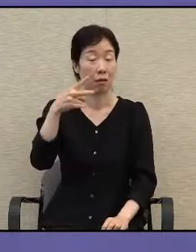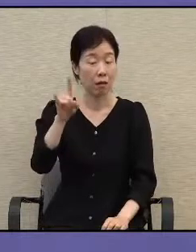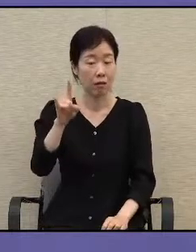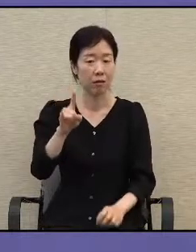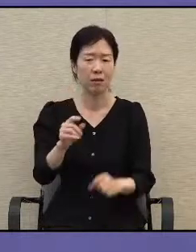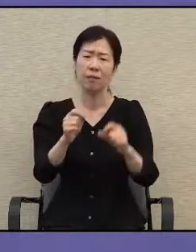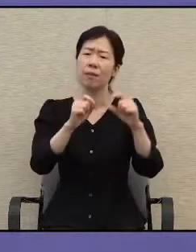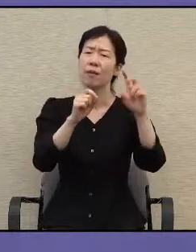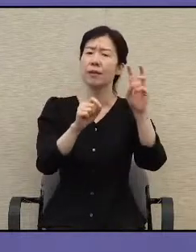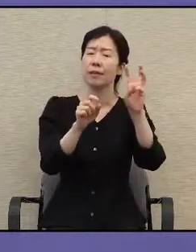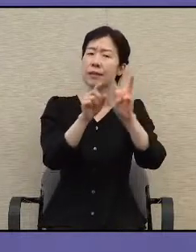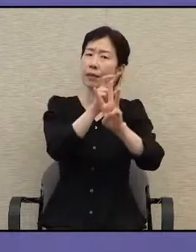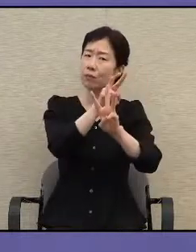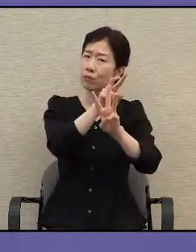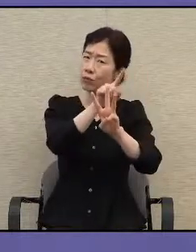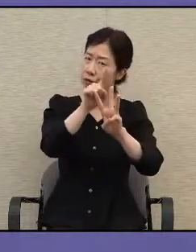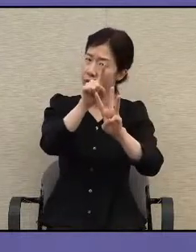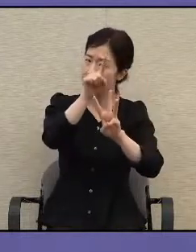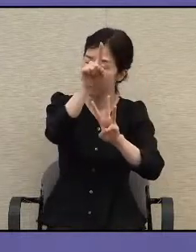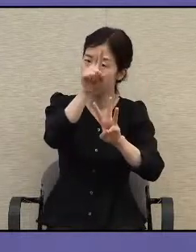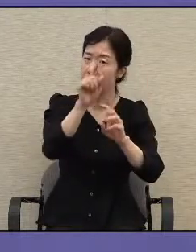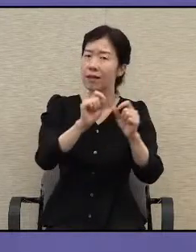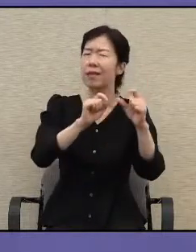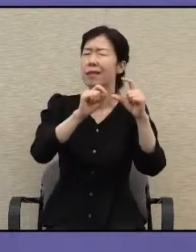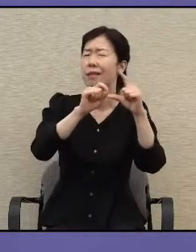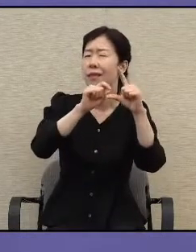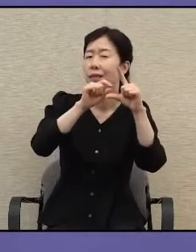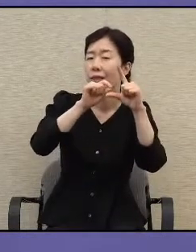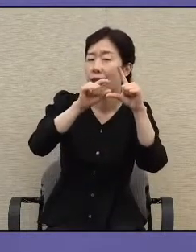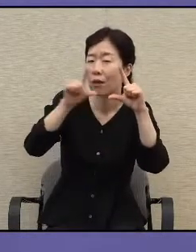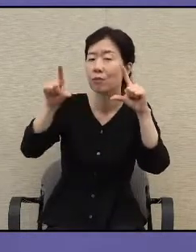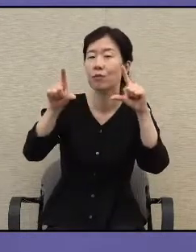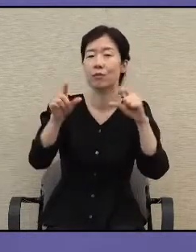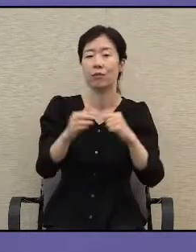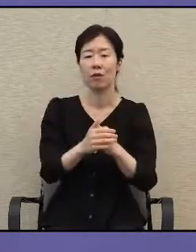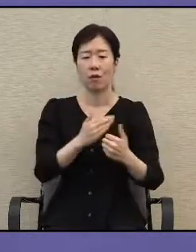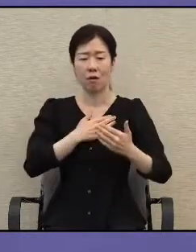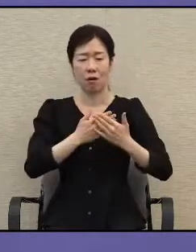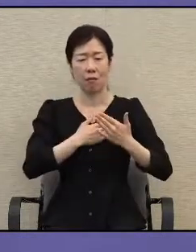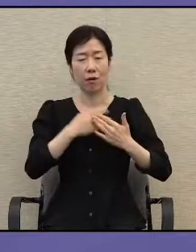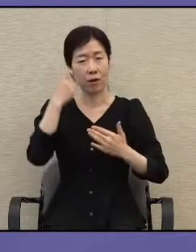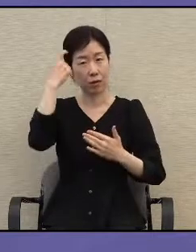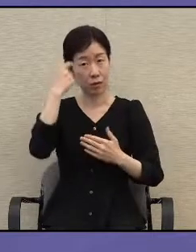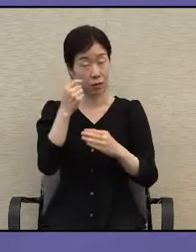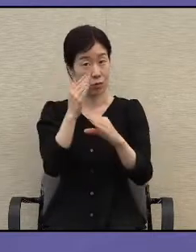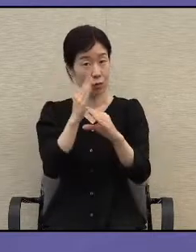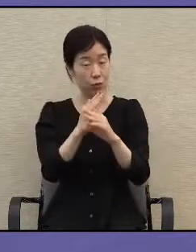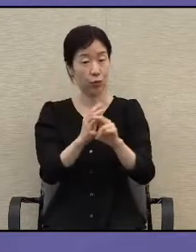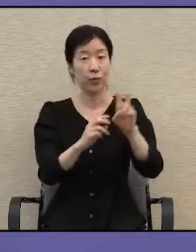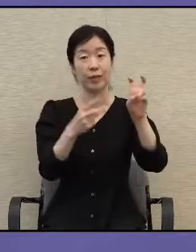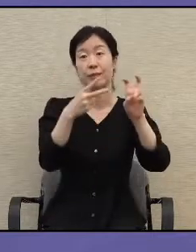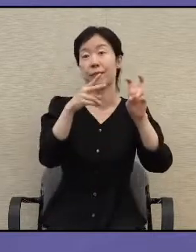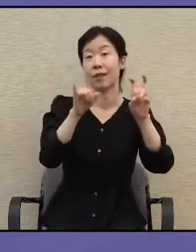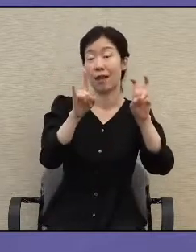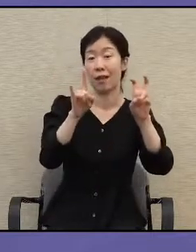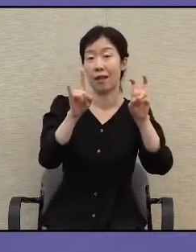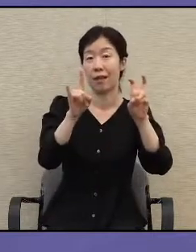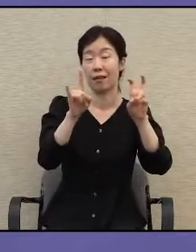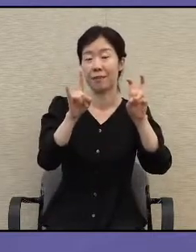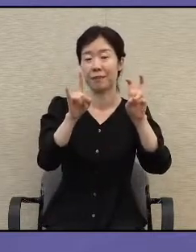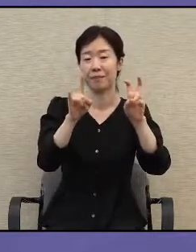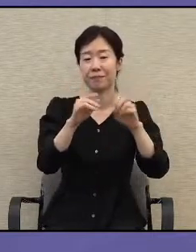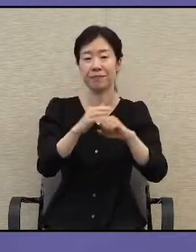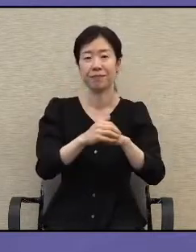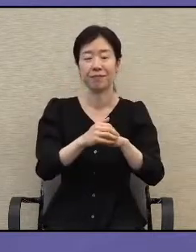3분의 1 가까이가 거의 불안 위험군을 차지하고 있는 수준을 계속 유지하고 있고요. 20대가 최근에 들어서